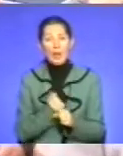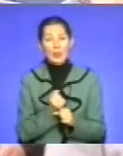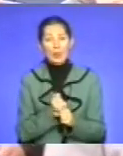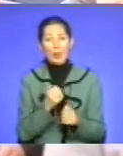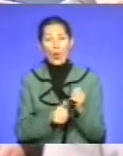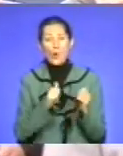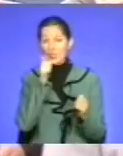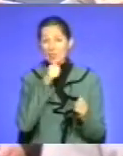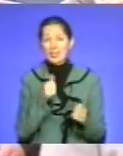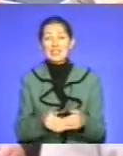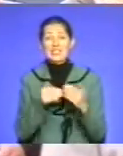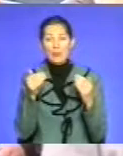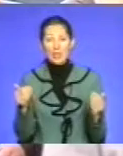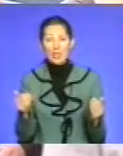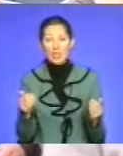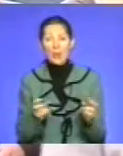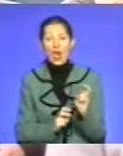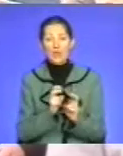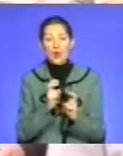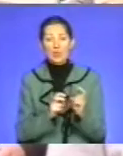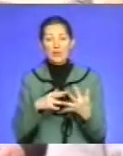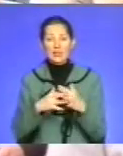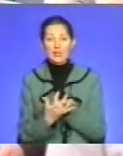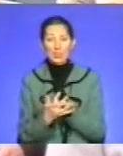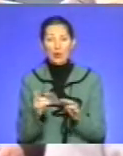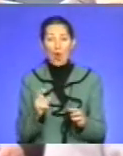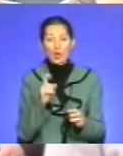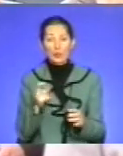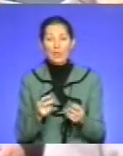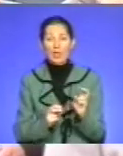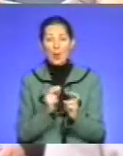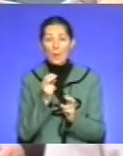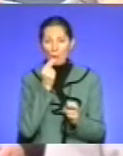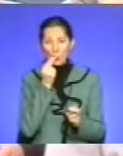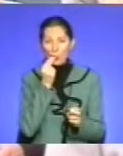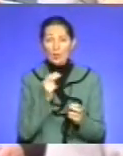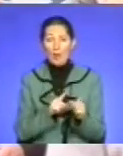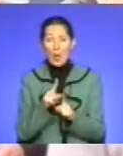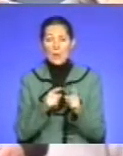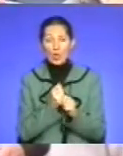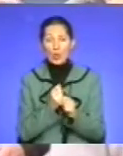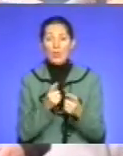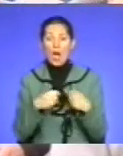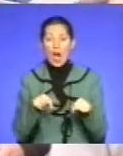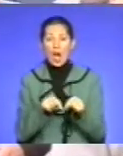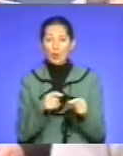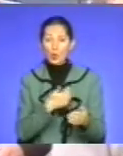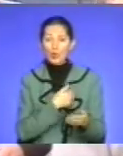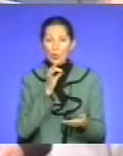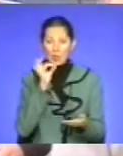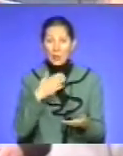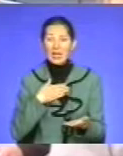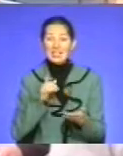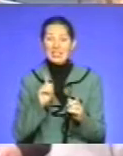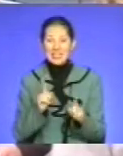рік над збільшенням виробництва сільськогосподарської продукції і переробних галузей. Хочу сказати, що ми дійсно в